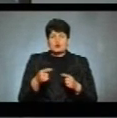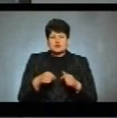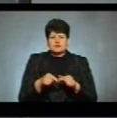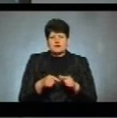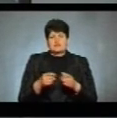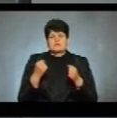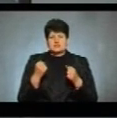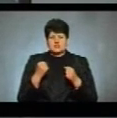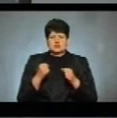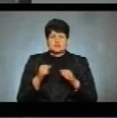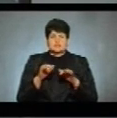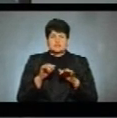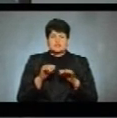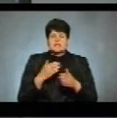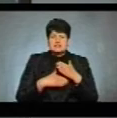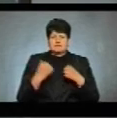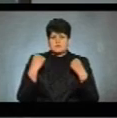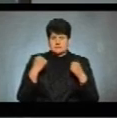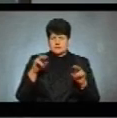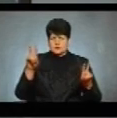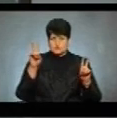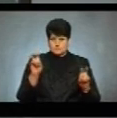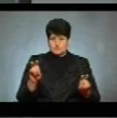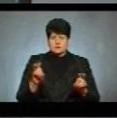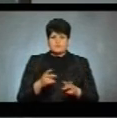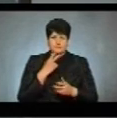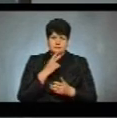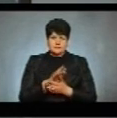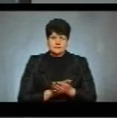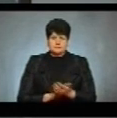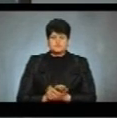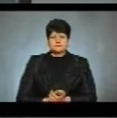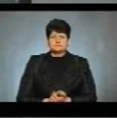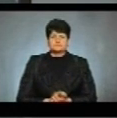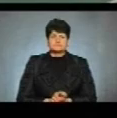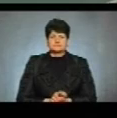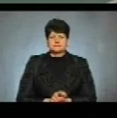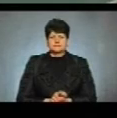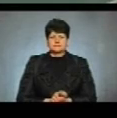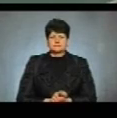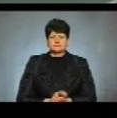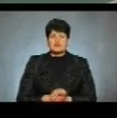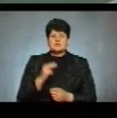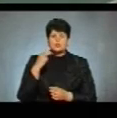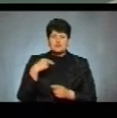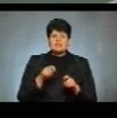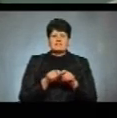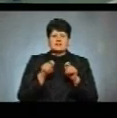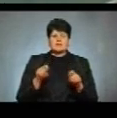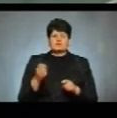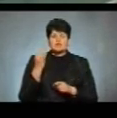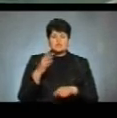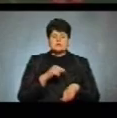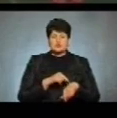центр з фізичної культури спорту людей з інвалідністю. Світлана Лазорик розповість більше. Чемпіонат відкрили о